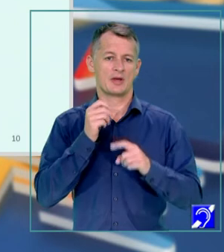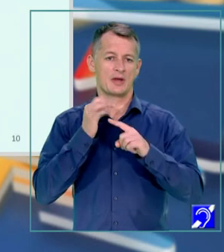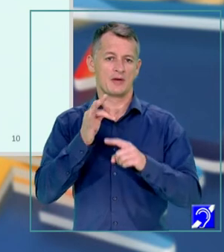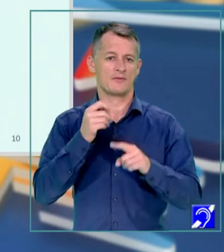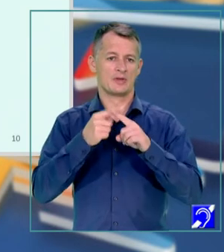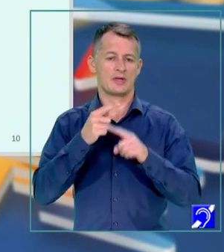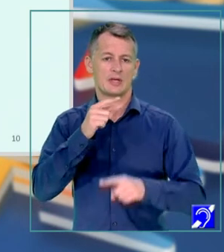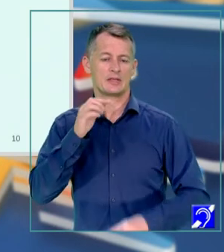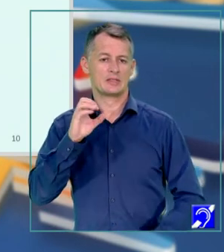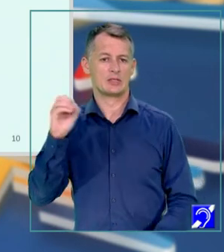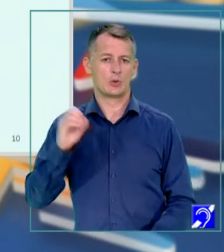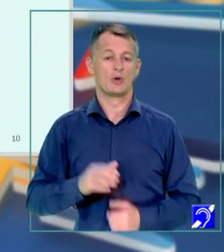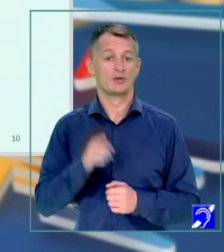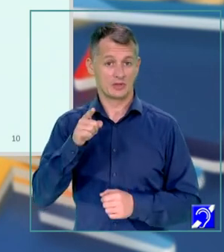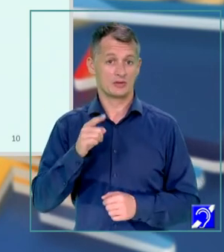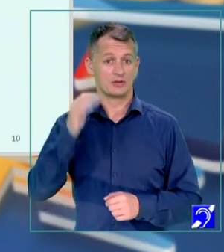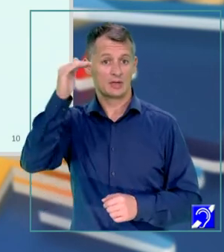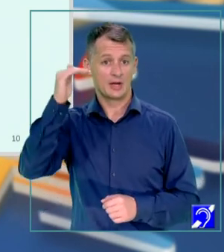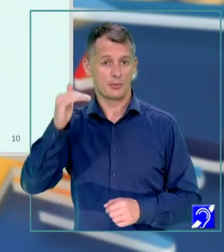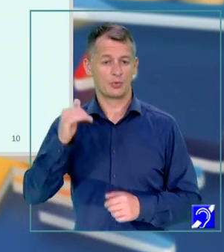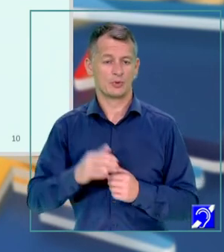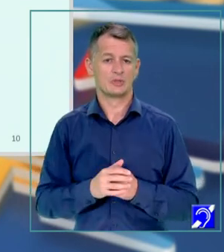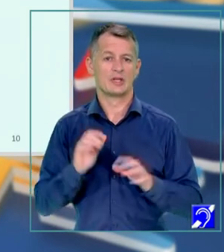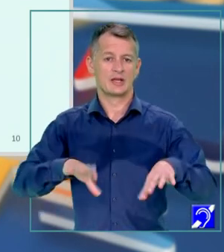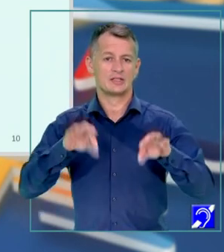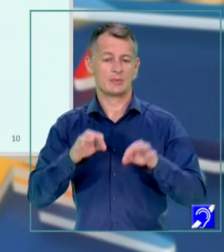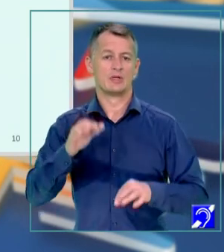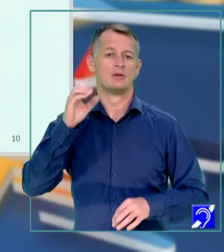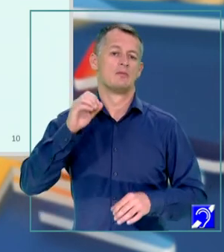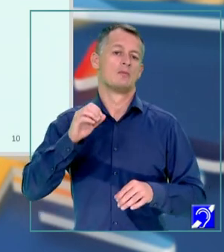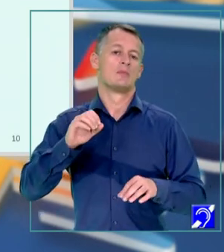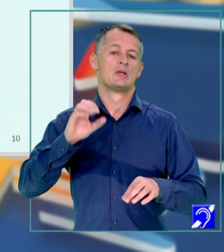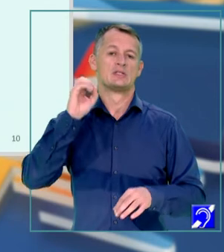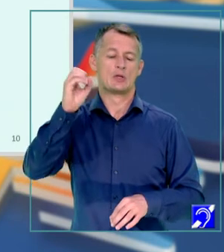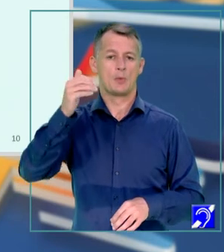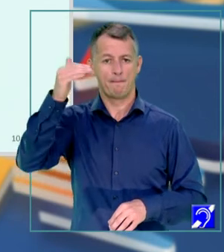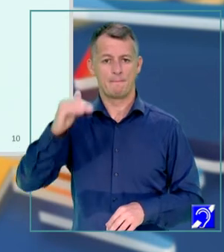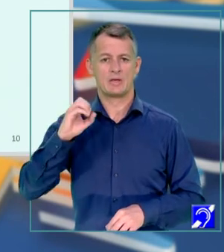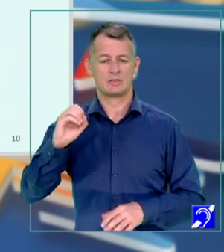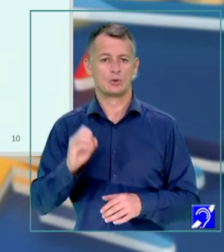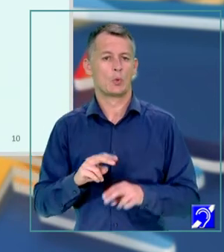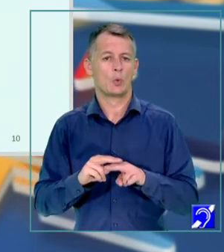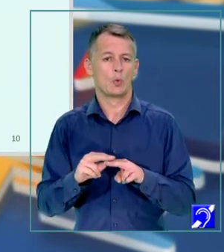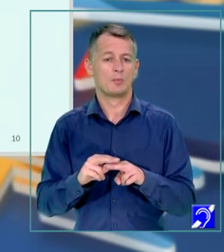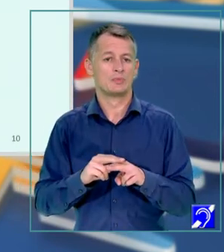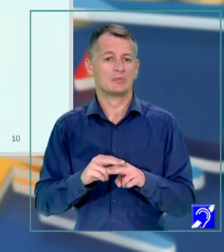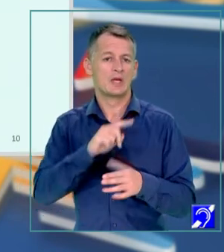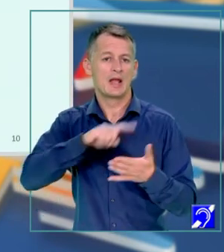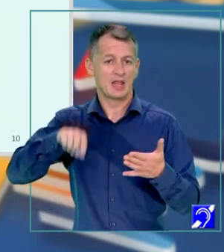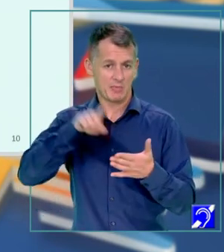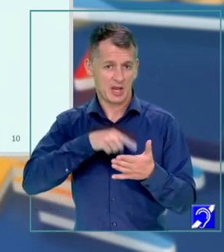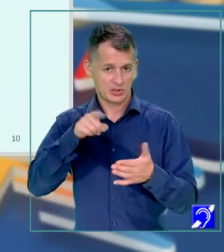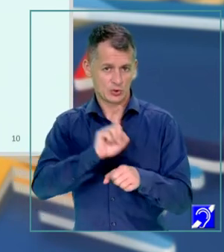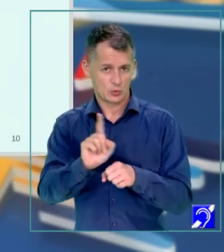funcții în punctul zero Deci acest raport este un caz nedeterminare 0 pe 0 Cum se elimină acest ca determinare În general cu